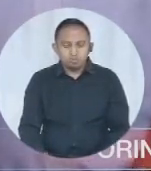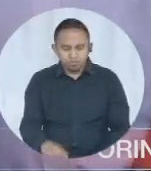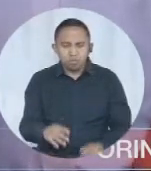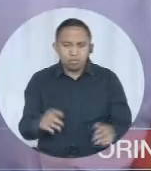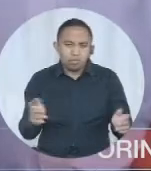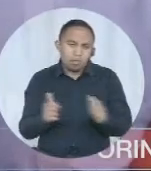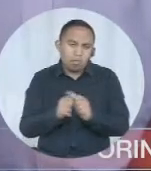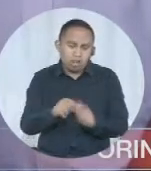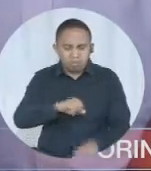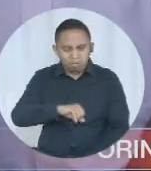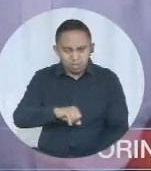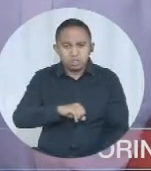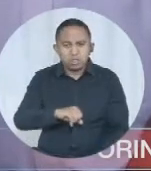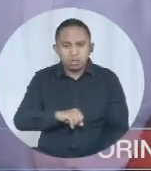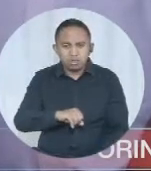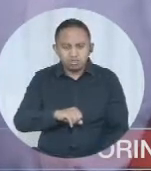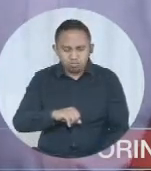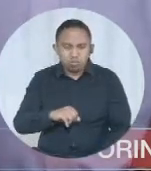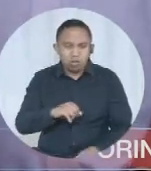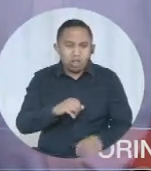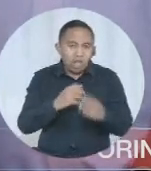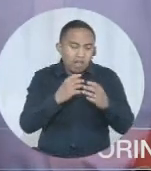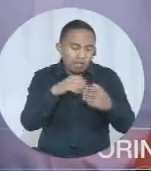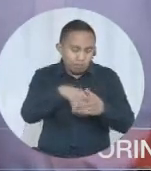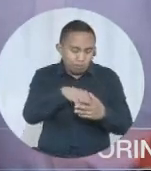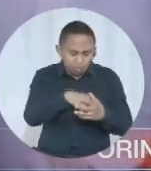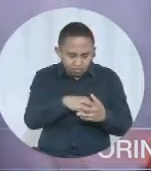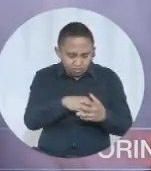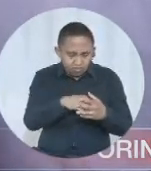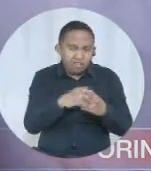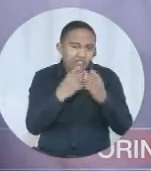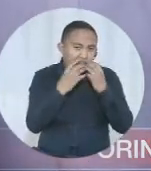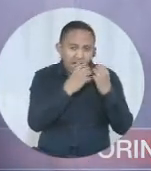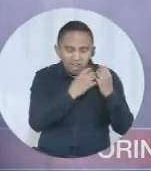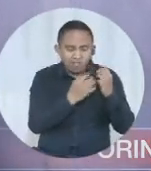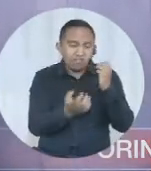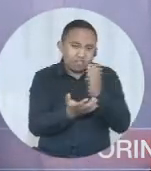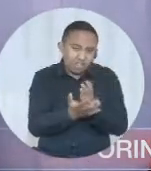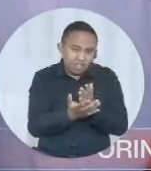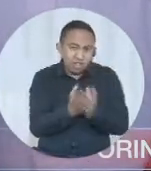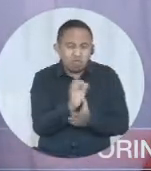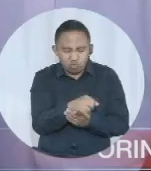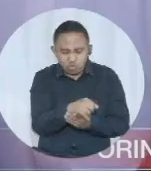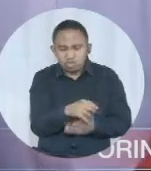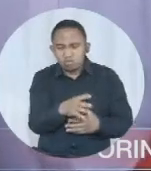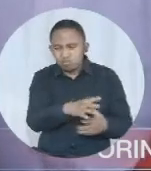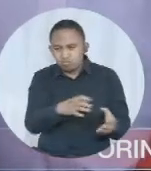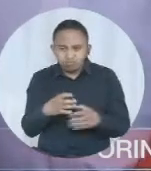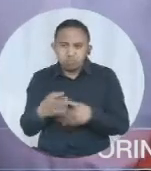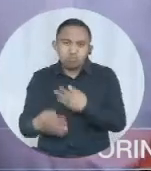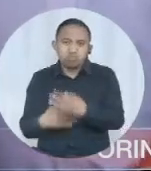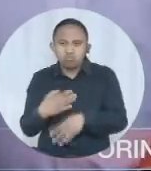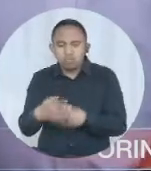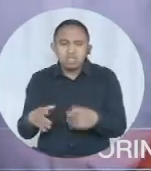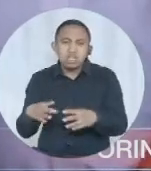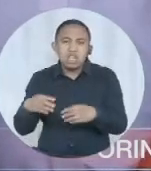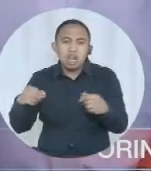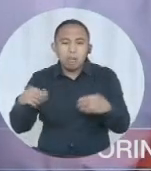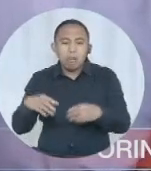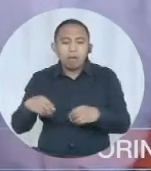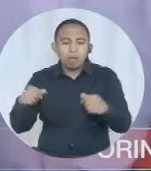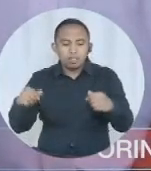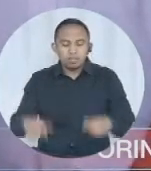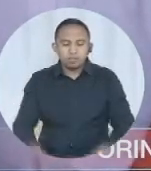mpamboly faritsika ahafahana manotona an'izany faharizano lasa siramamy dia izay koa satria ny fandonana ny siramamy